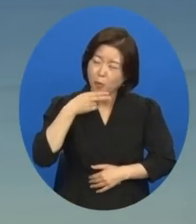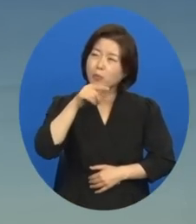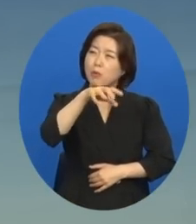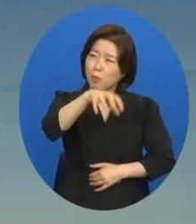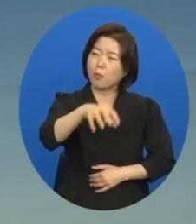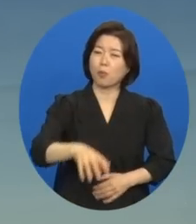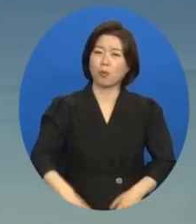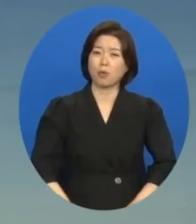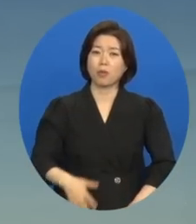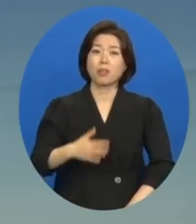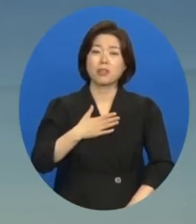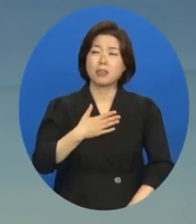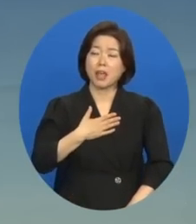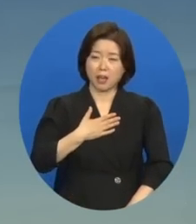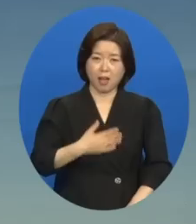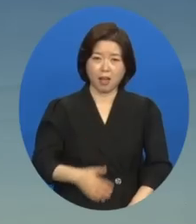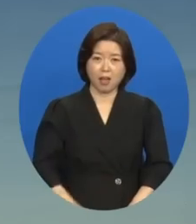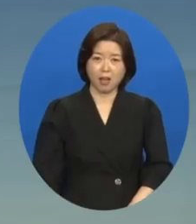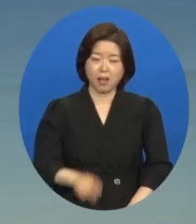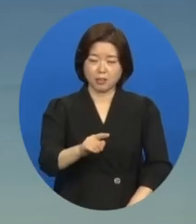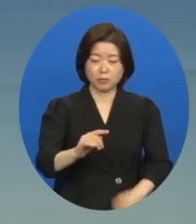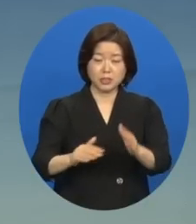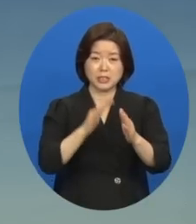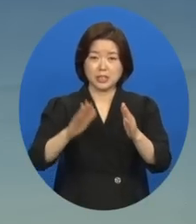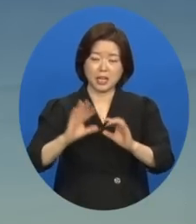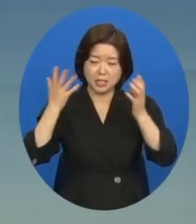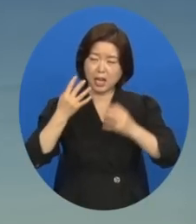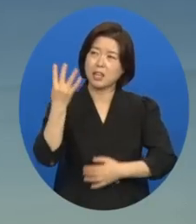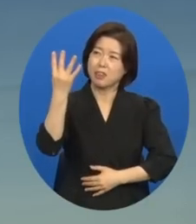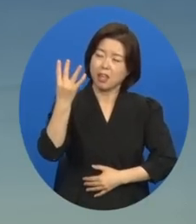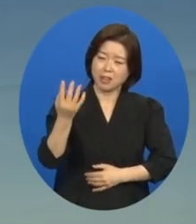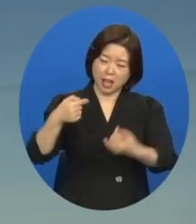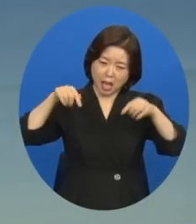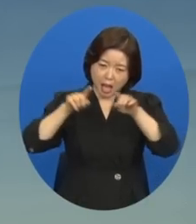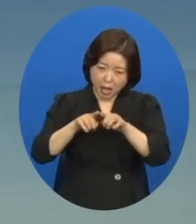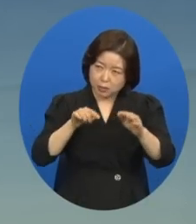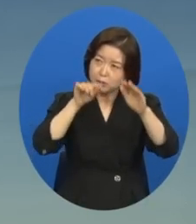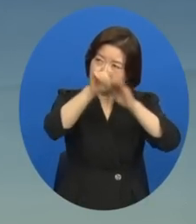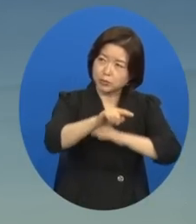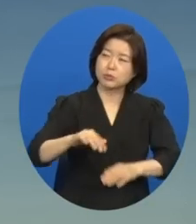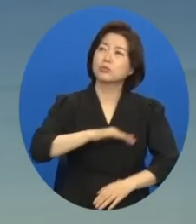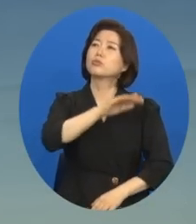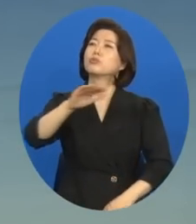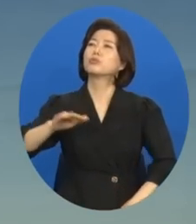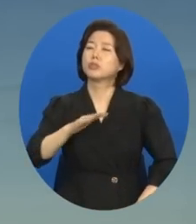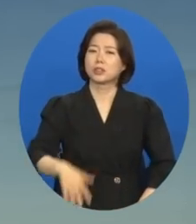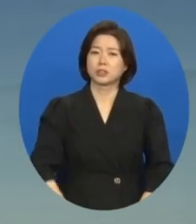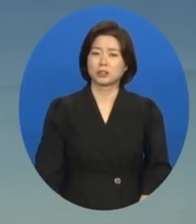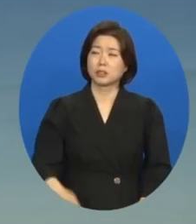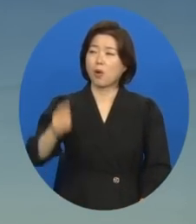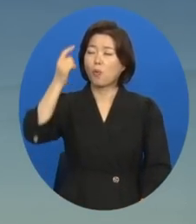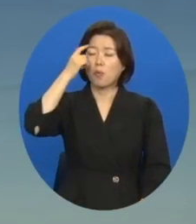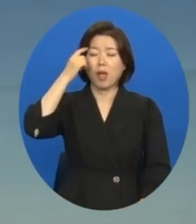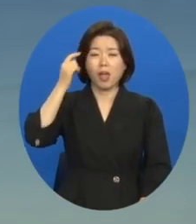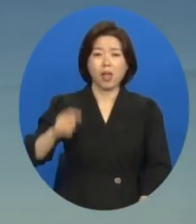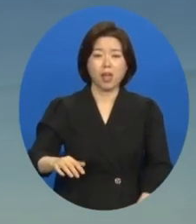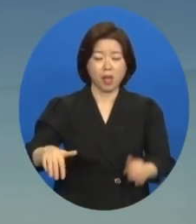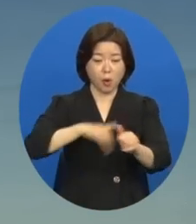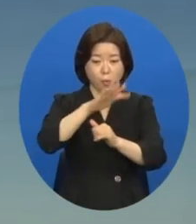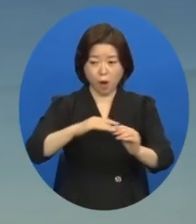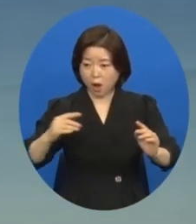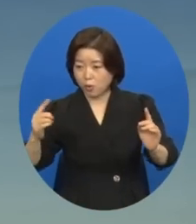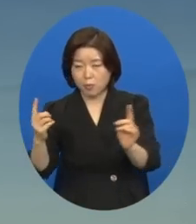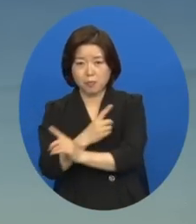그곳인데, 그렇게 저희 가정 아이들 4명 데리고 들어가겠다고 하는 저희를 굳이 환경을